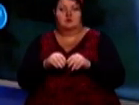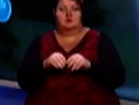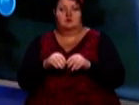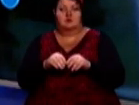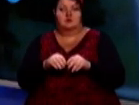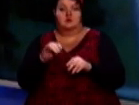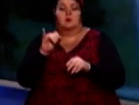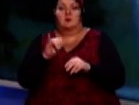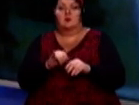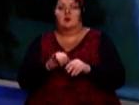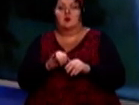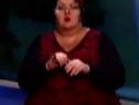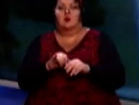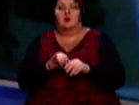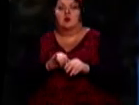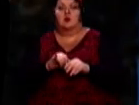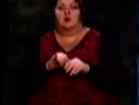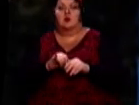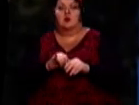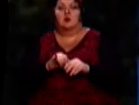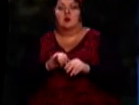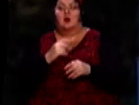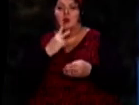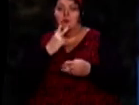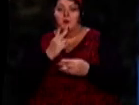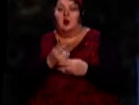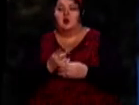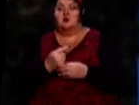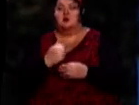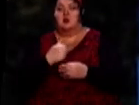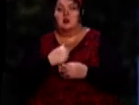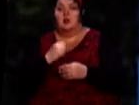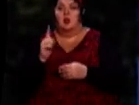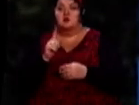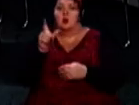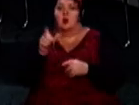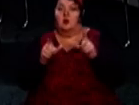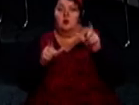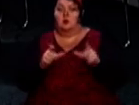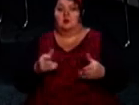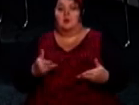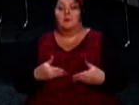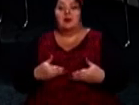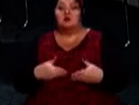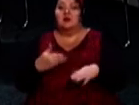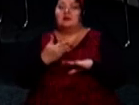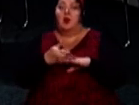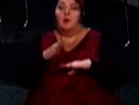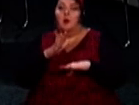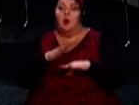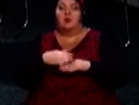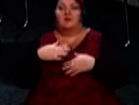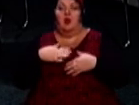Це одне ціле. Так, і бачу я, що люди, мешканці Полтави,